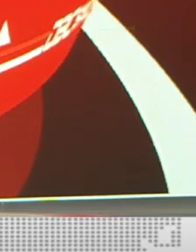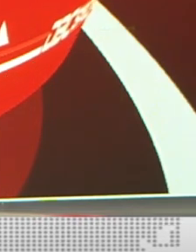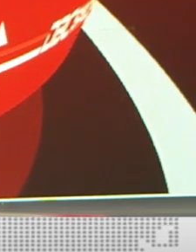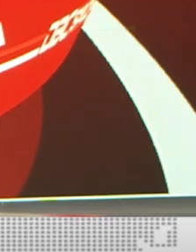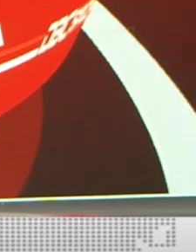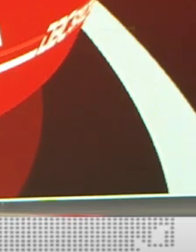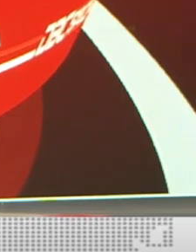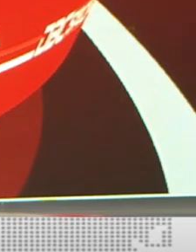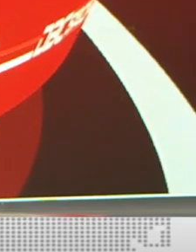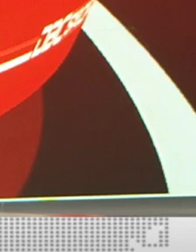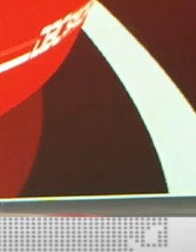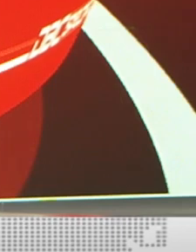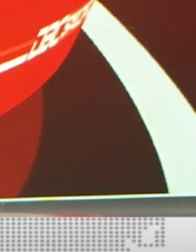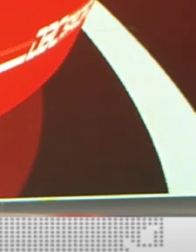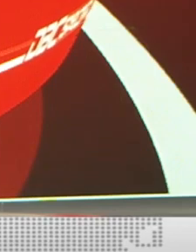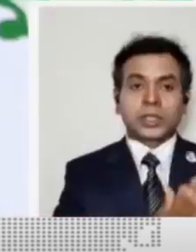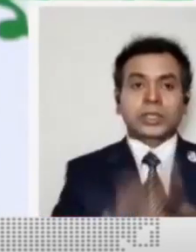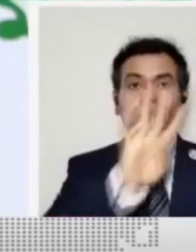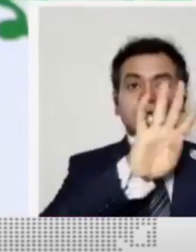20.50%।